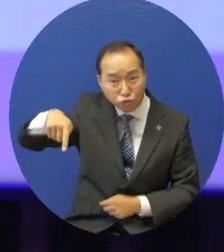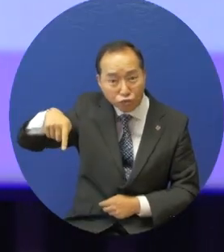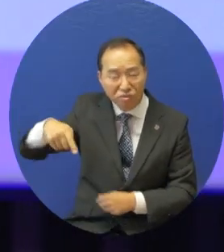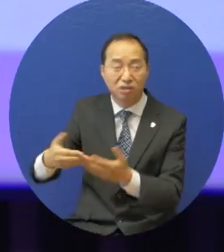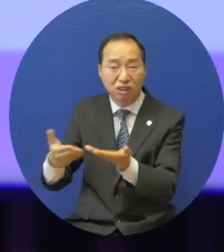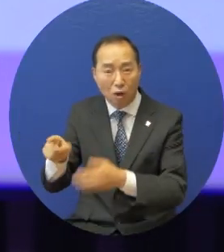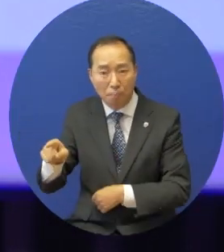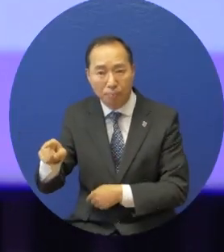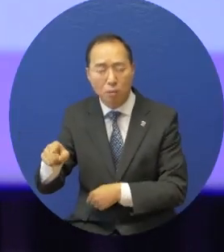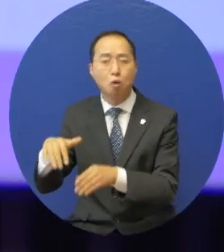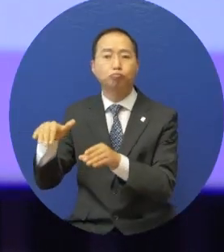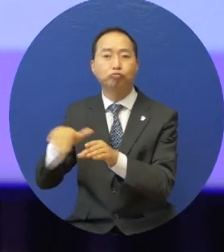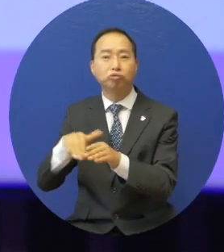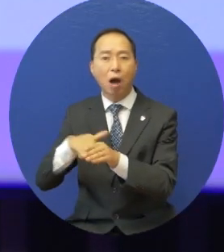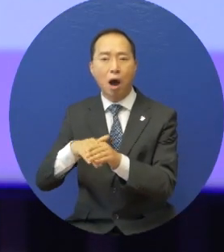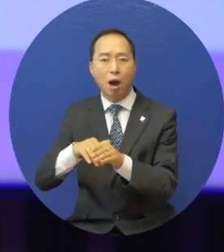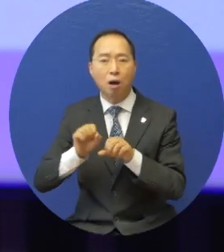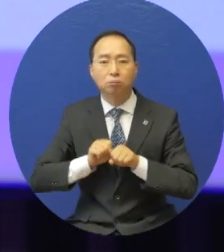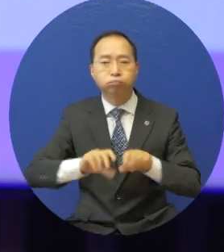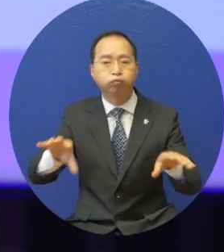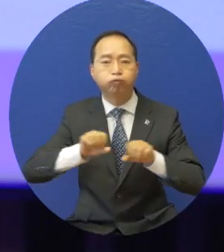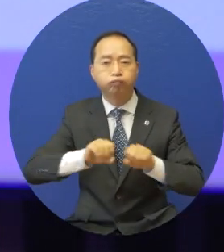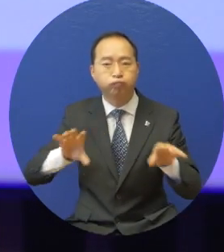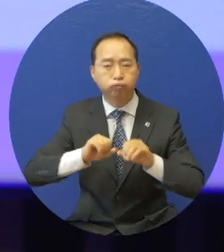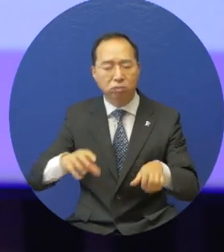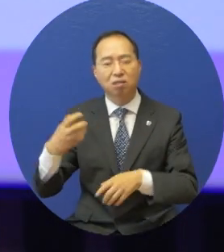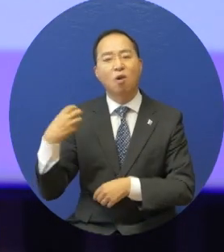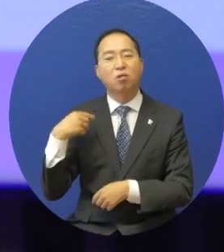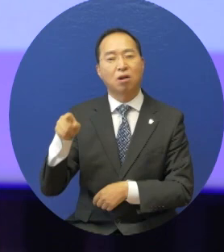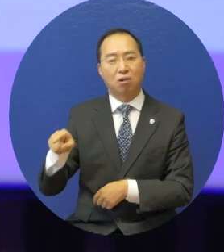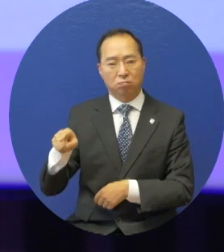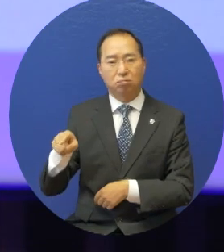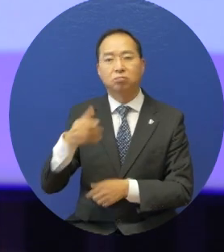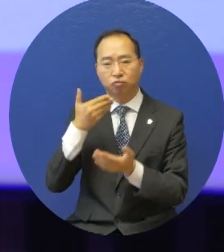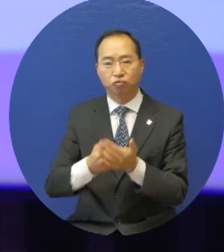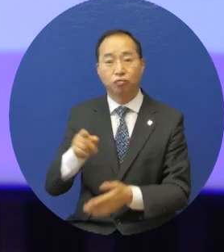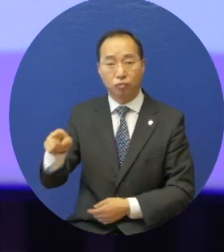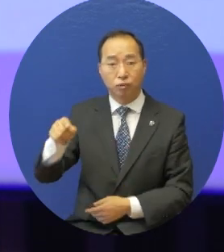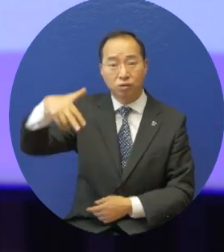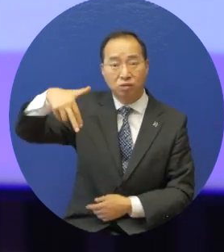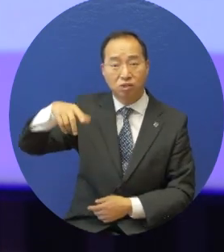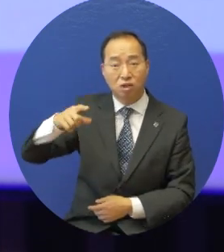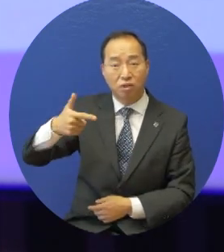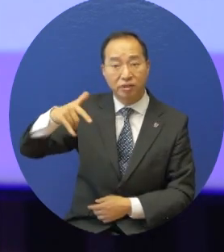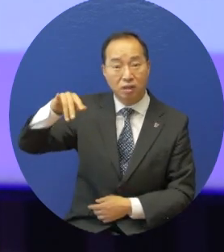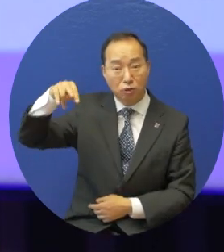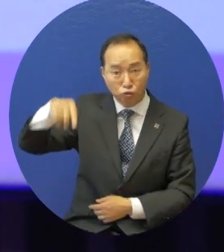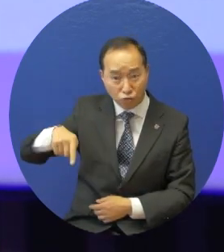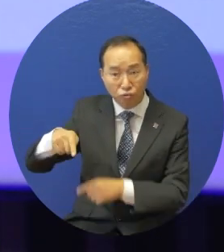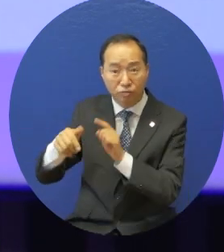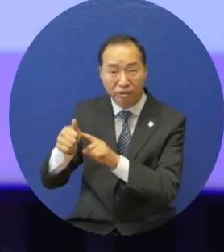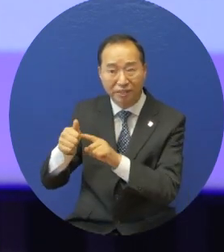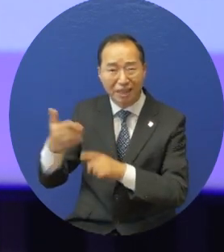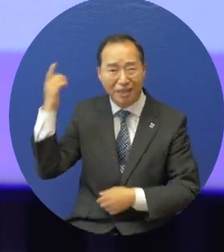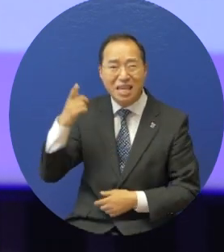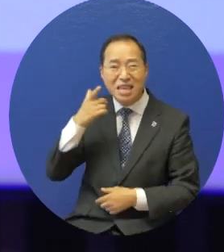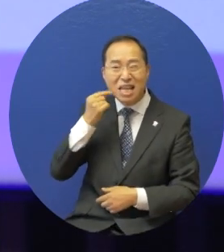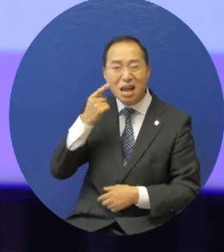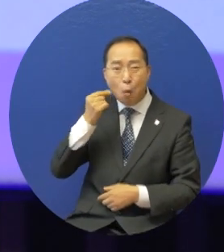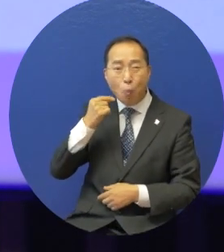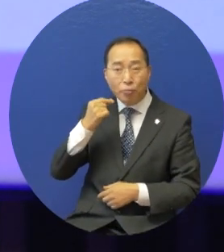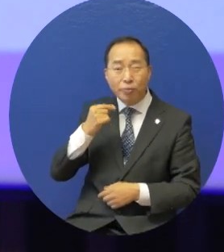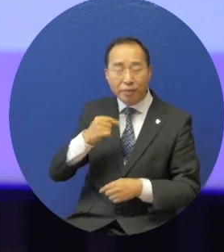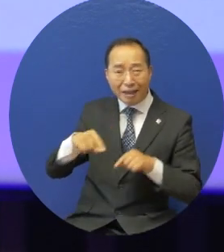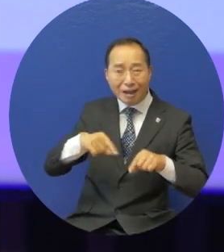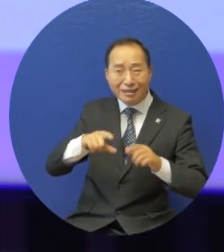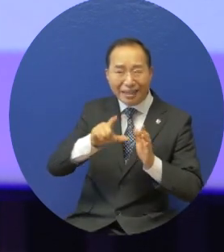본인의 어떤 직종도 있지만 문화에 굉장히 향유층을 넓혀주었던 직종 중에 하나예요. 이 전기수는요, 일제강점기